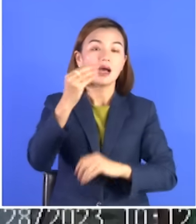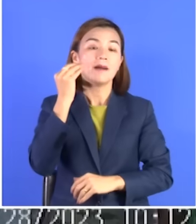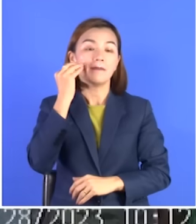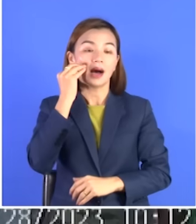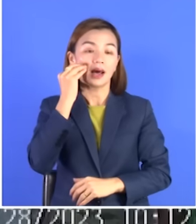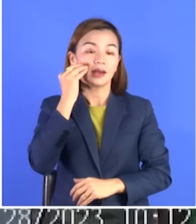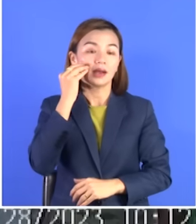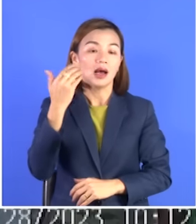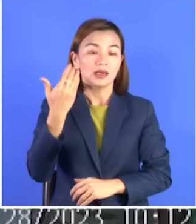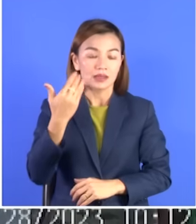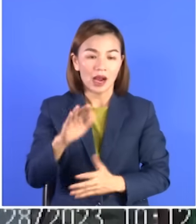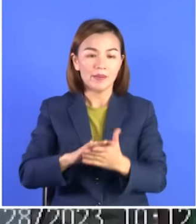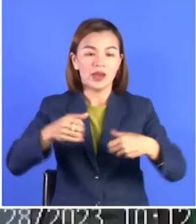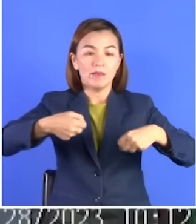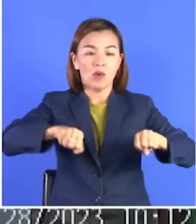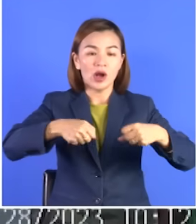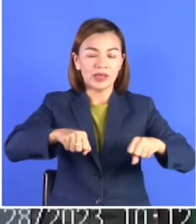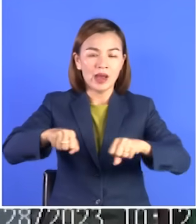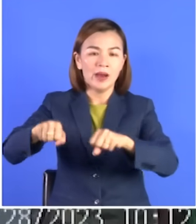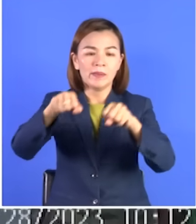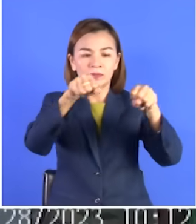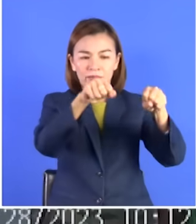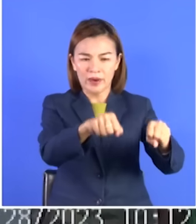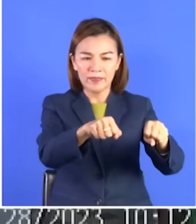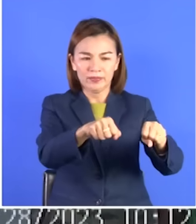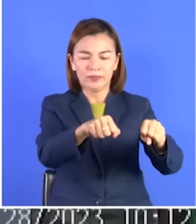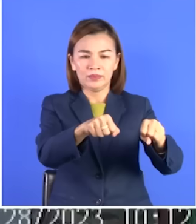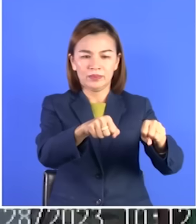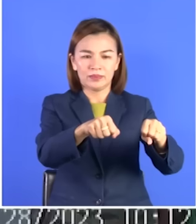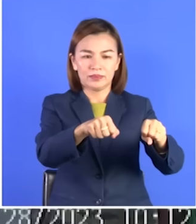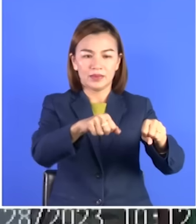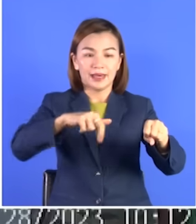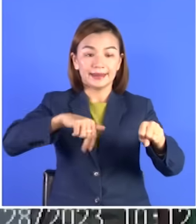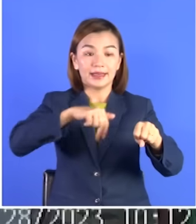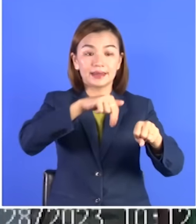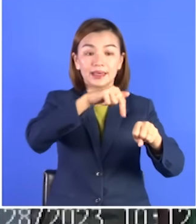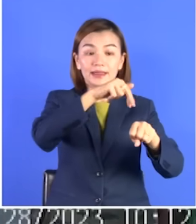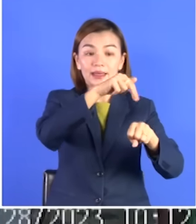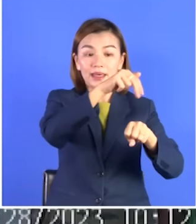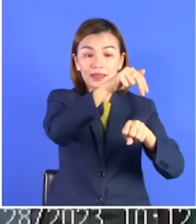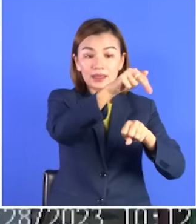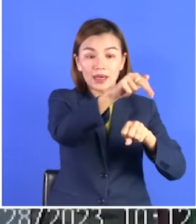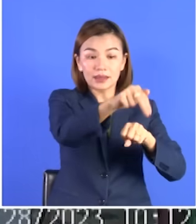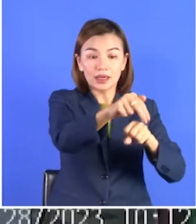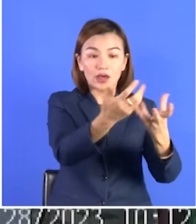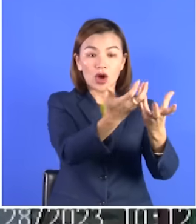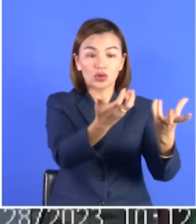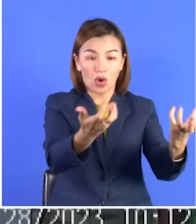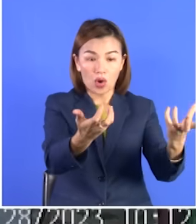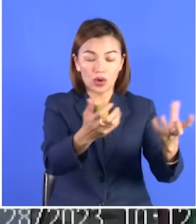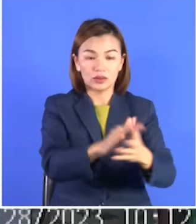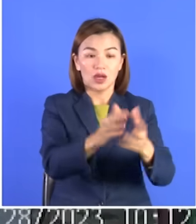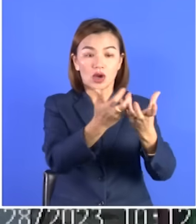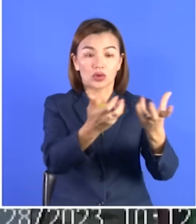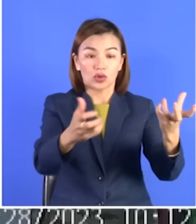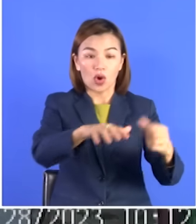จากนั้นก็นำรถมอเตอร์ไซค์มาจอดที่หน้าประตูรั้วและก็เดินไปหยิบของจากด้านในบ้านนี้ออกมาไอ้ของที่หยิบ